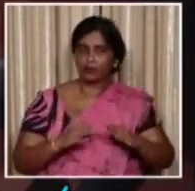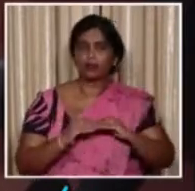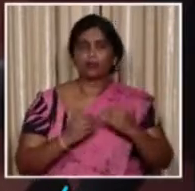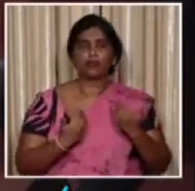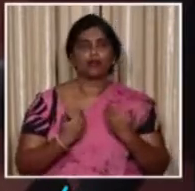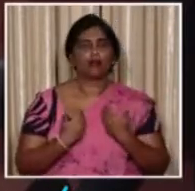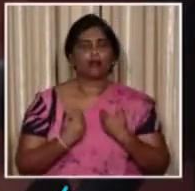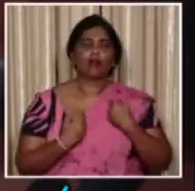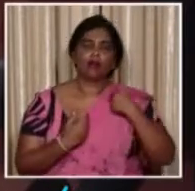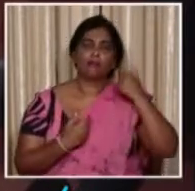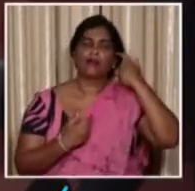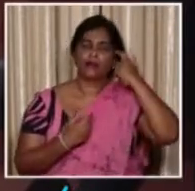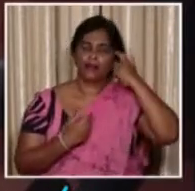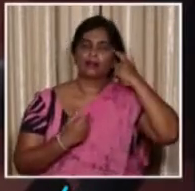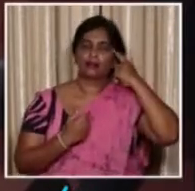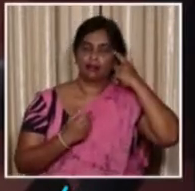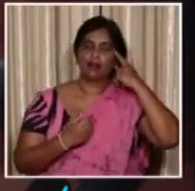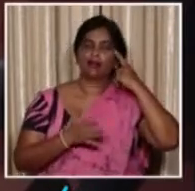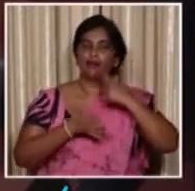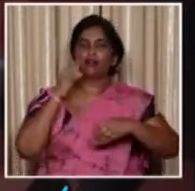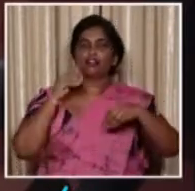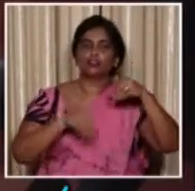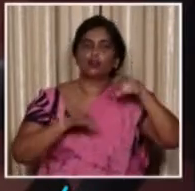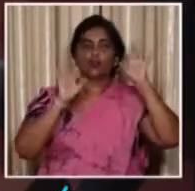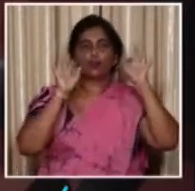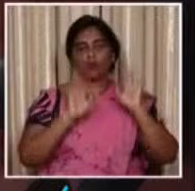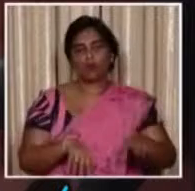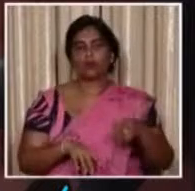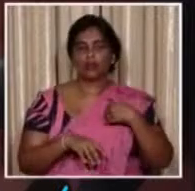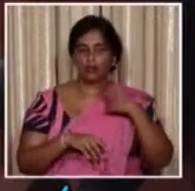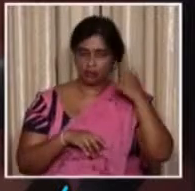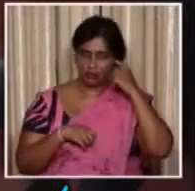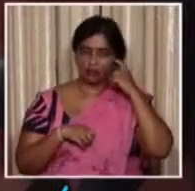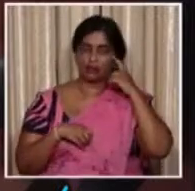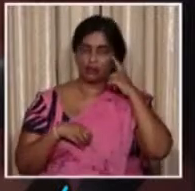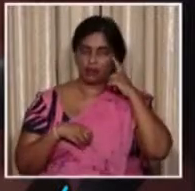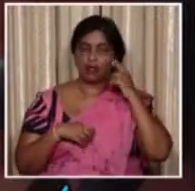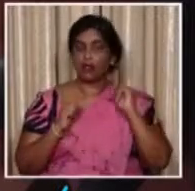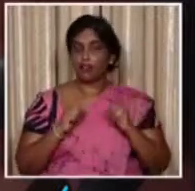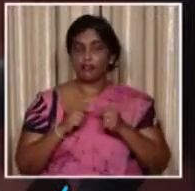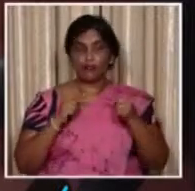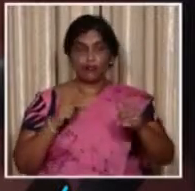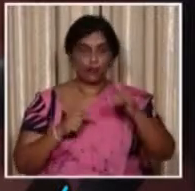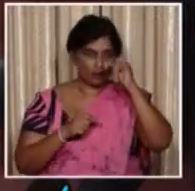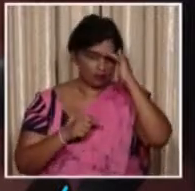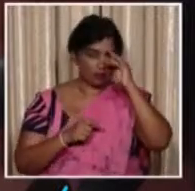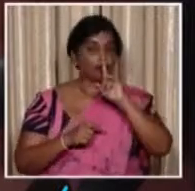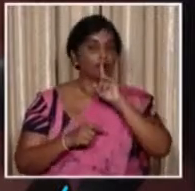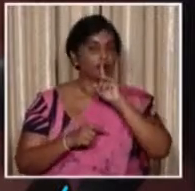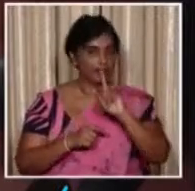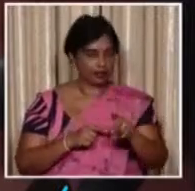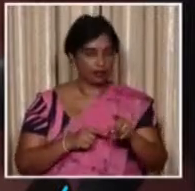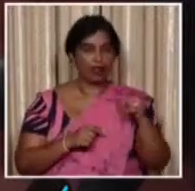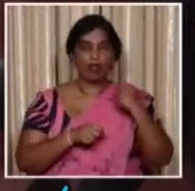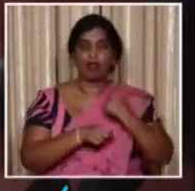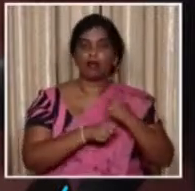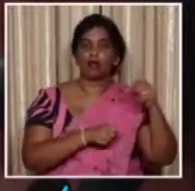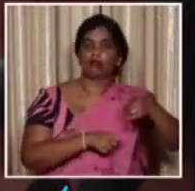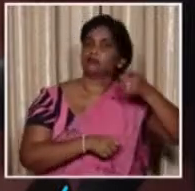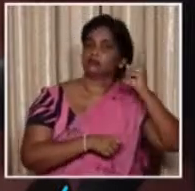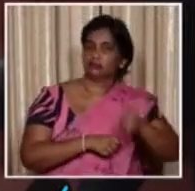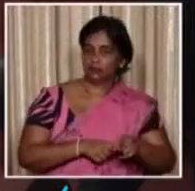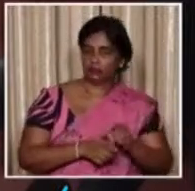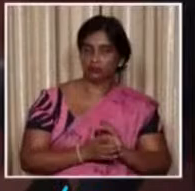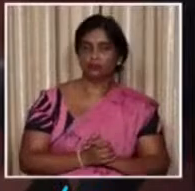අපි උපකල්පනය කරන මොකද්ද එතන ඡන්දයක් පවතින්නේ නැහැ කියලා. මොකද විපක්ෂ නායකතුමා යෝජනා කරනවා ආණ්ඩු පක්ෂෙන් ස්ථිර